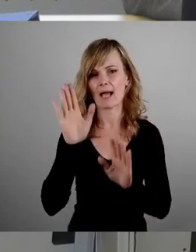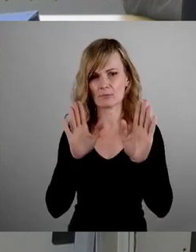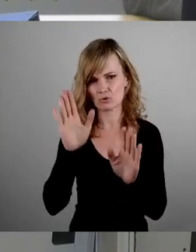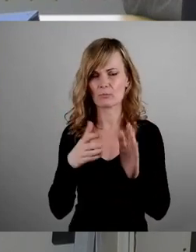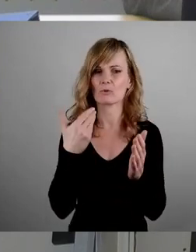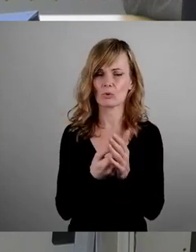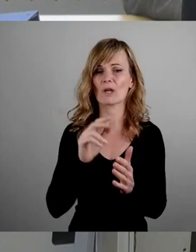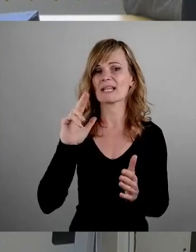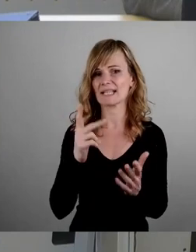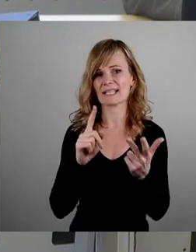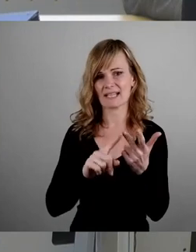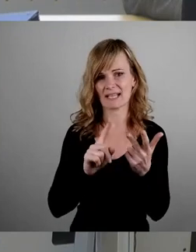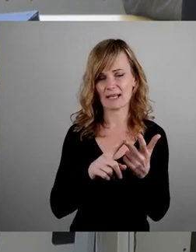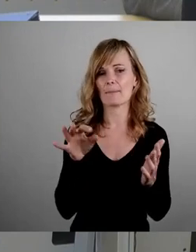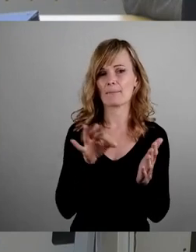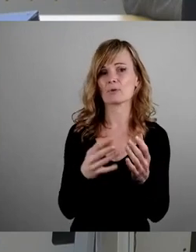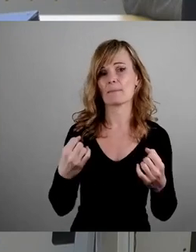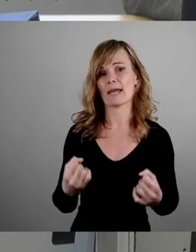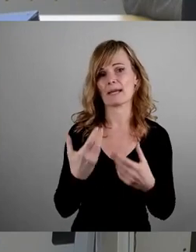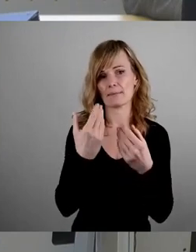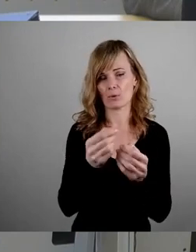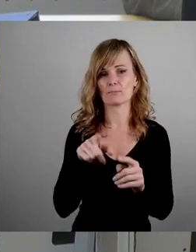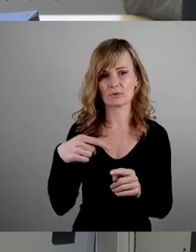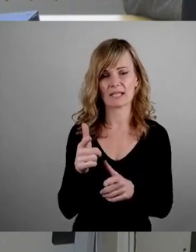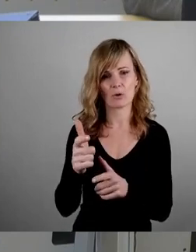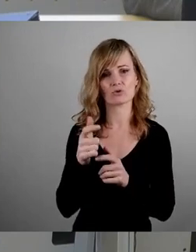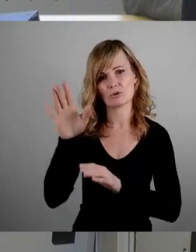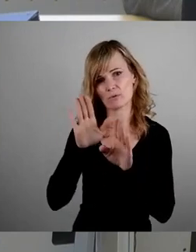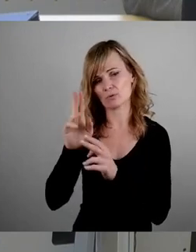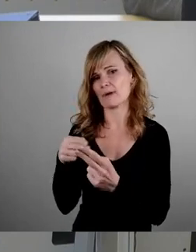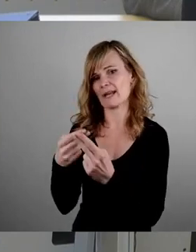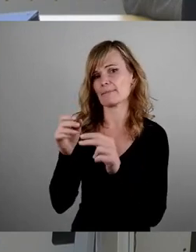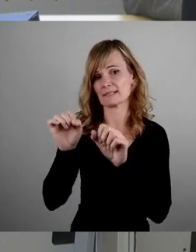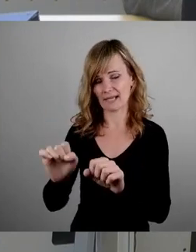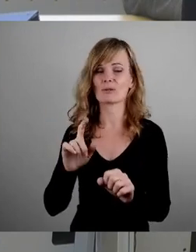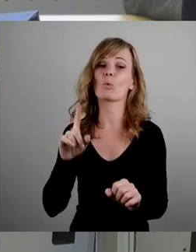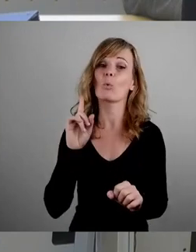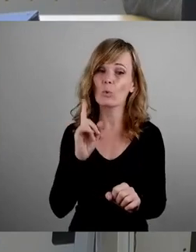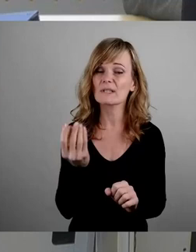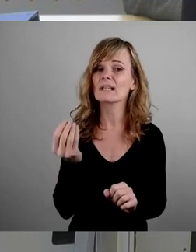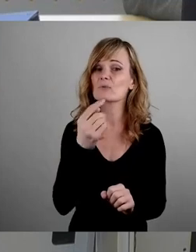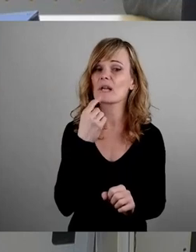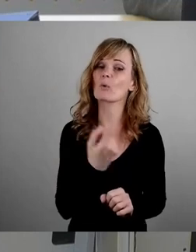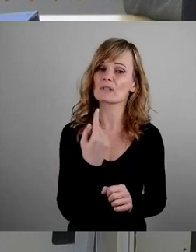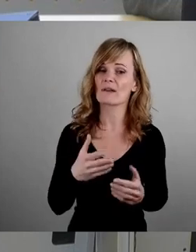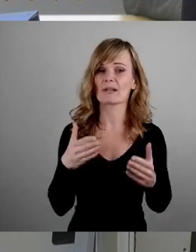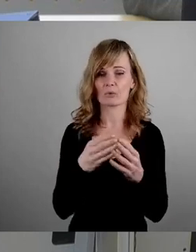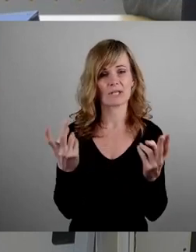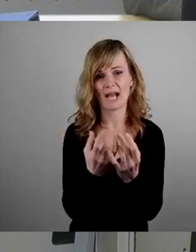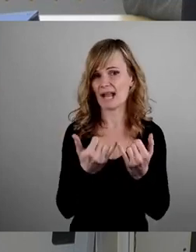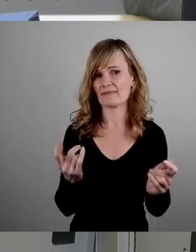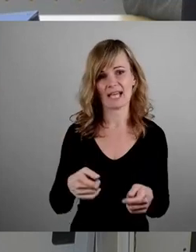dritte Punkt noch eine Mehrheit bekommt, um das Ausschussvotum entsprechend anzupassen. Und im Übrigen wird unsere Fraktion, egal wie es ausgeht, was